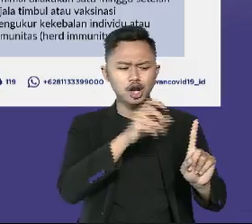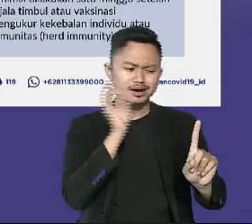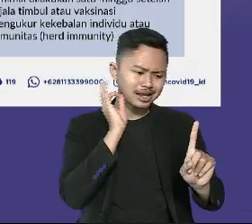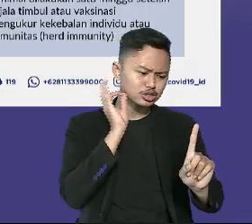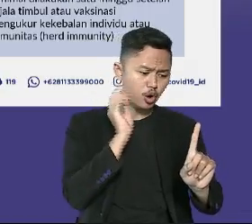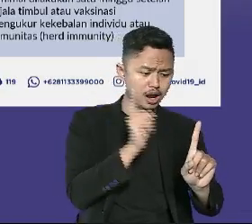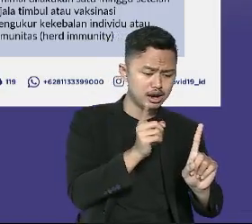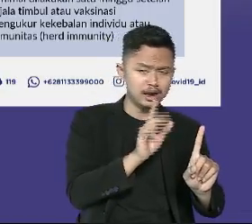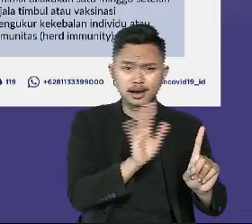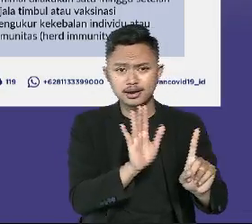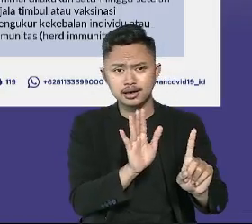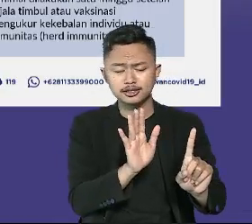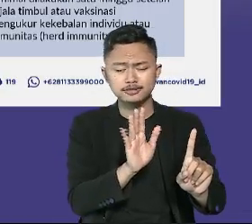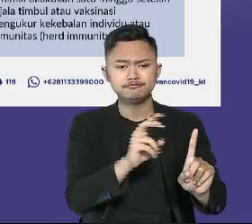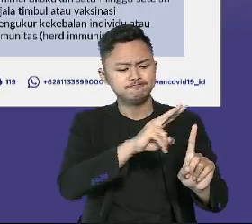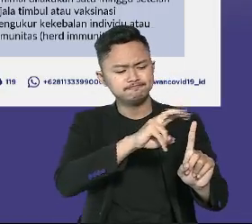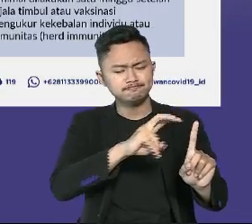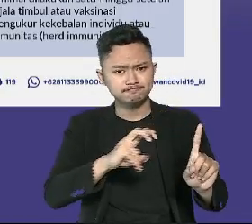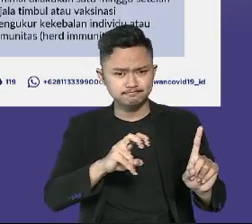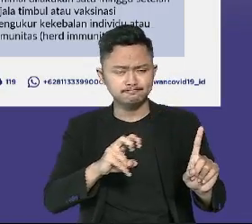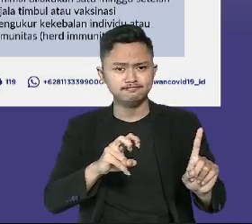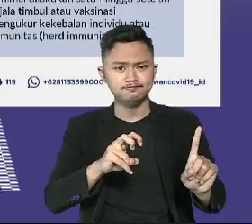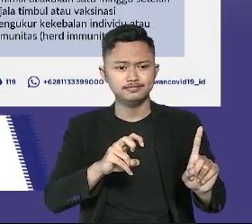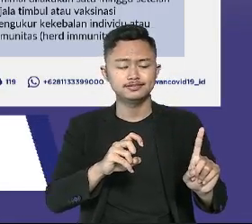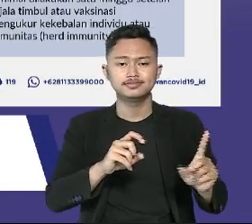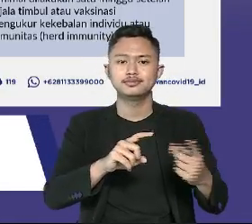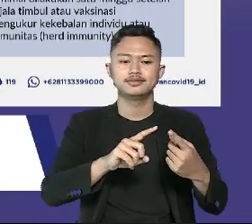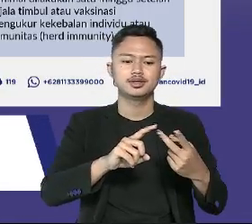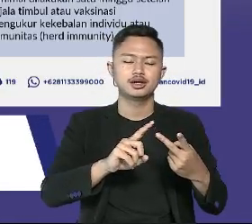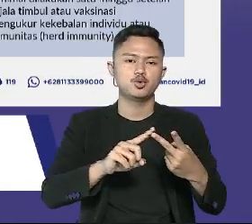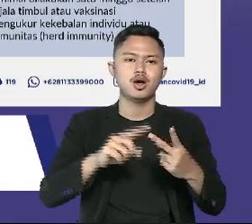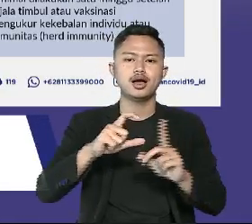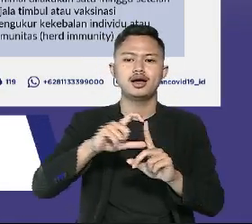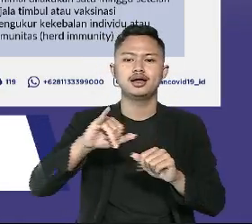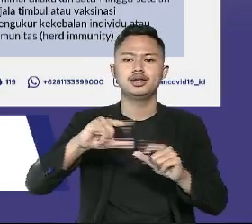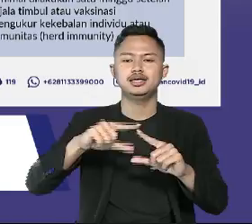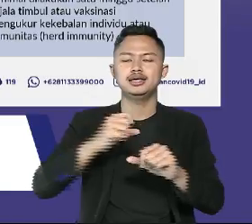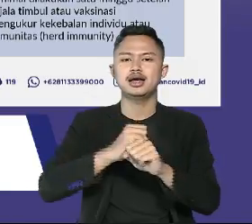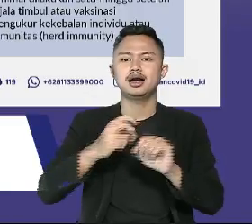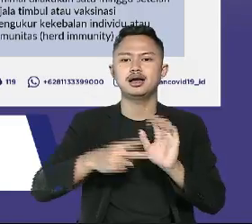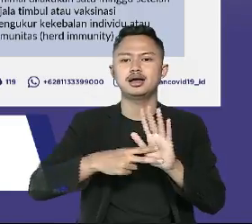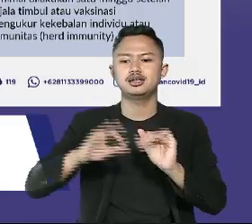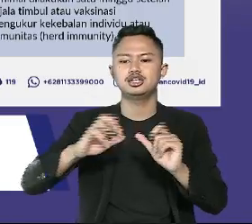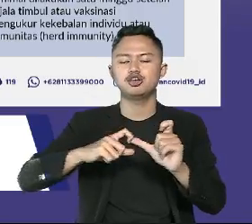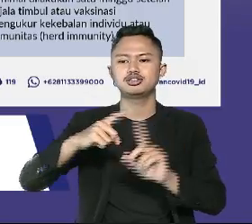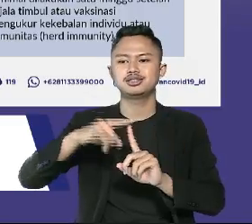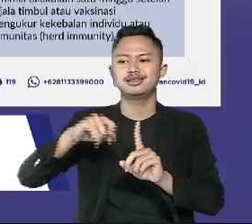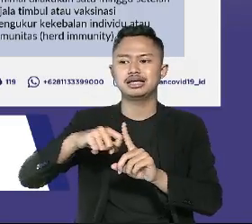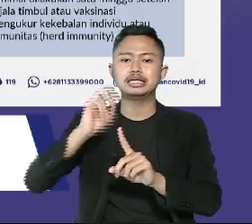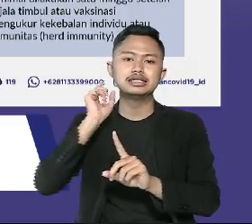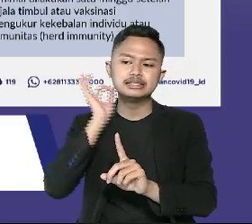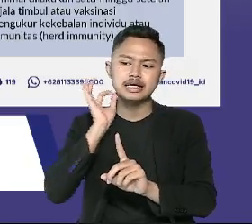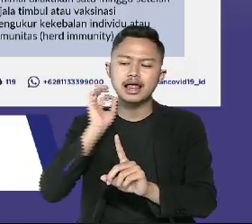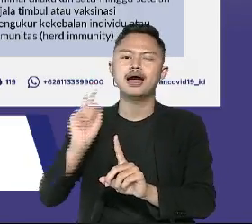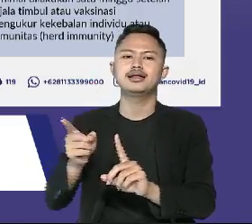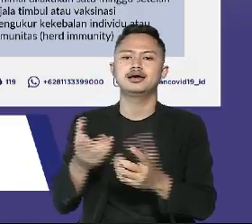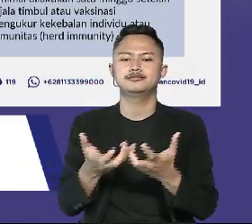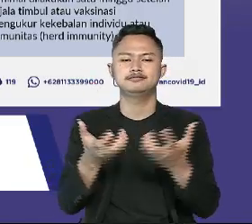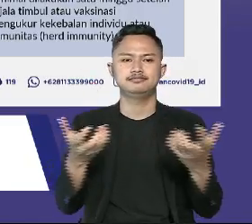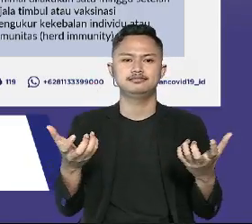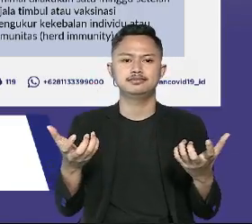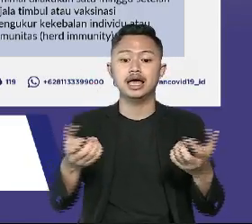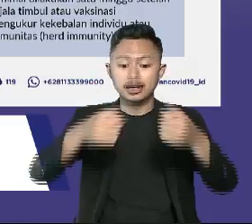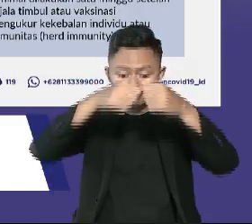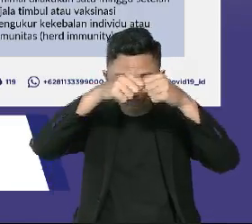bergejala dan diagnostik untuk orang yang bergejala. Berdasarkan metodenya, kita dapat membaginya menjadi